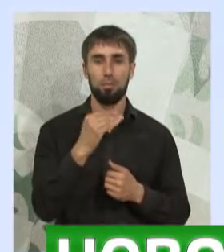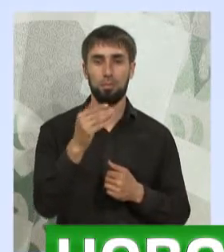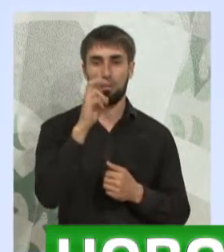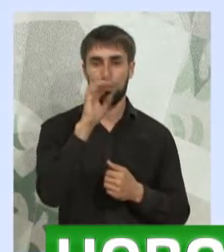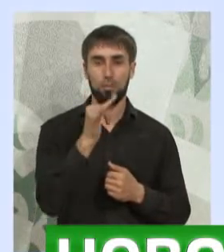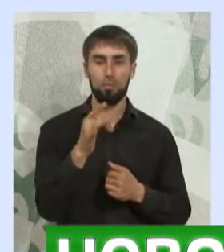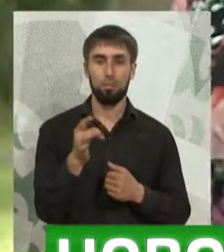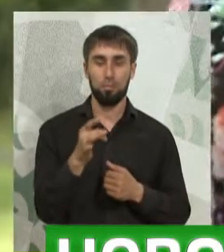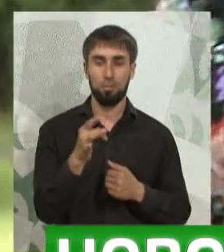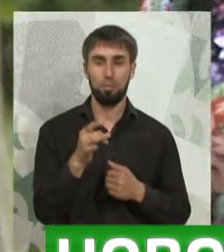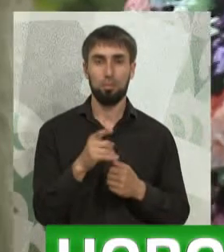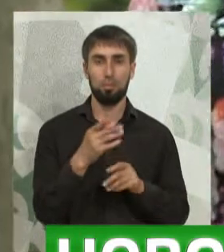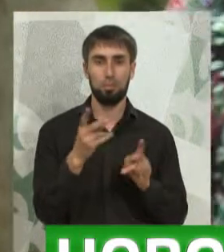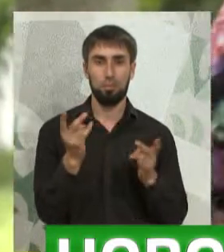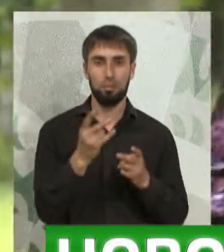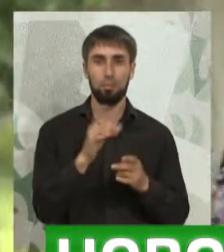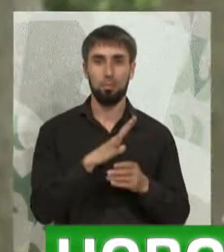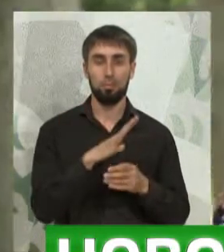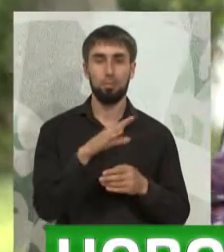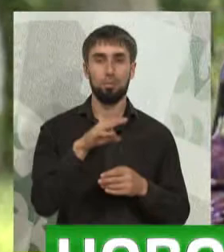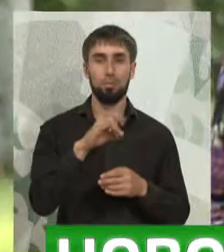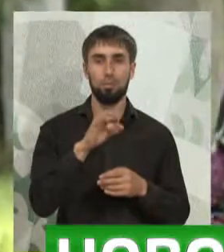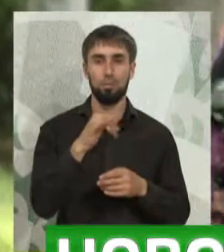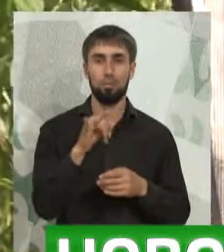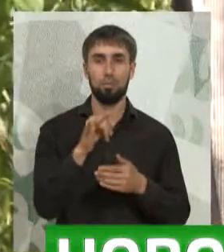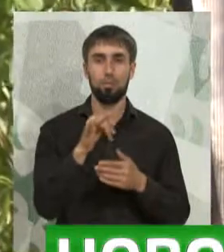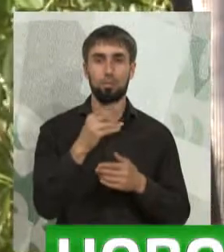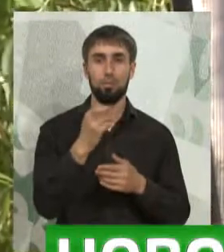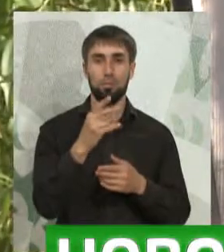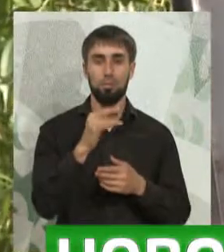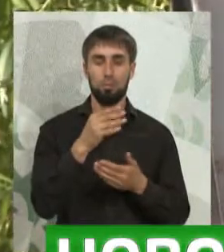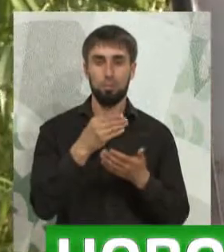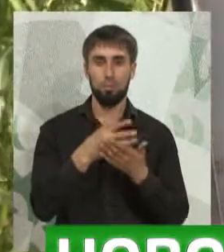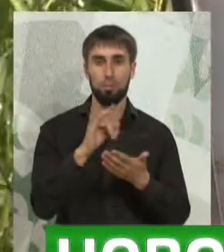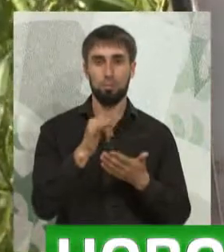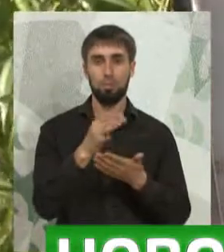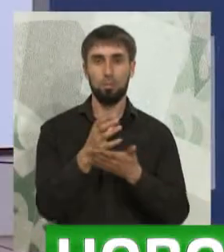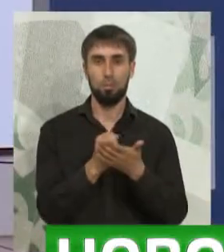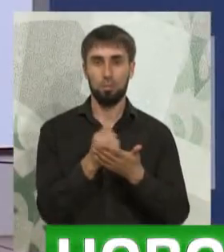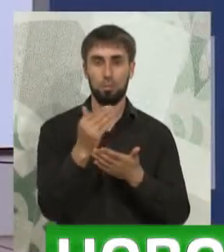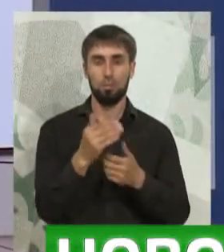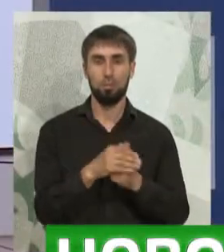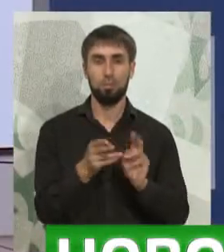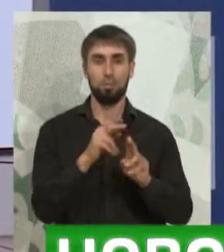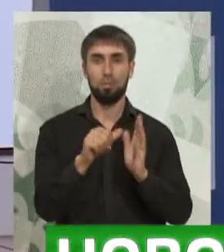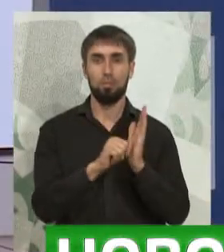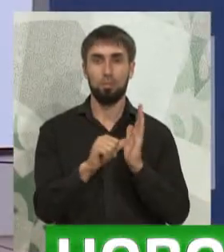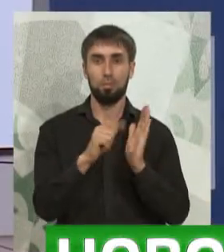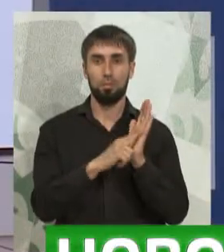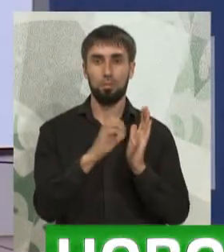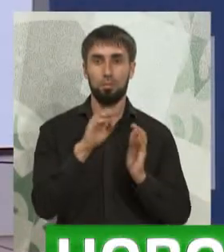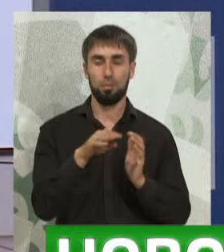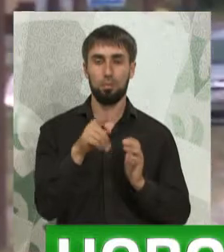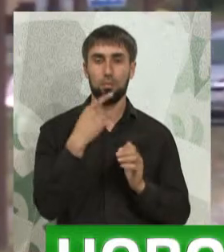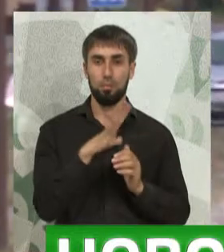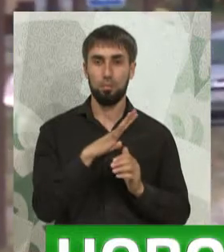регионов, по мнению собравшихся, имеет территориальная целостность и сохранение границы. Эти поправки относятся к 67-й статье, где